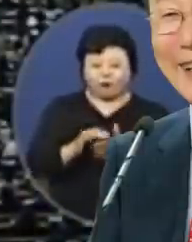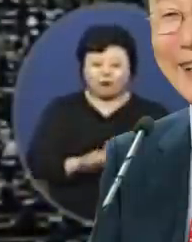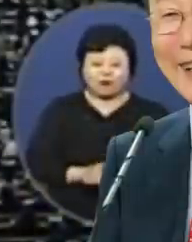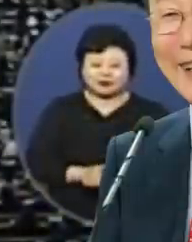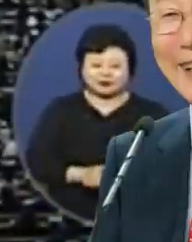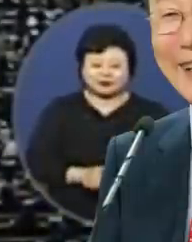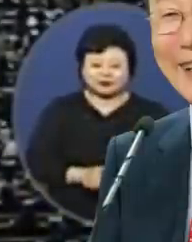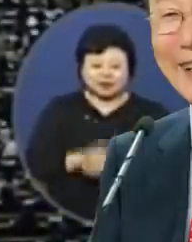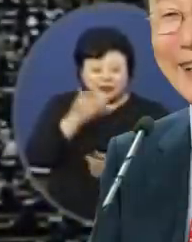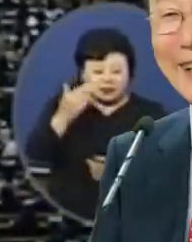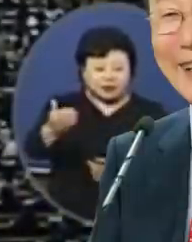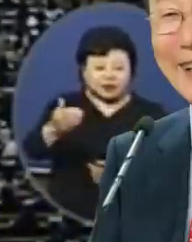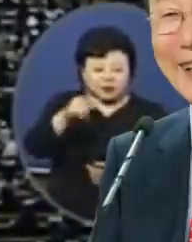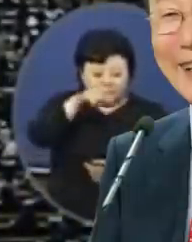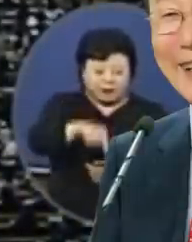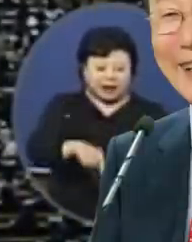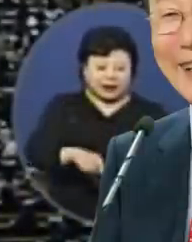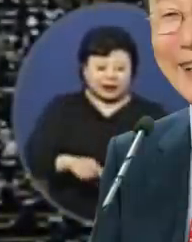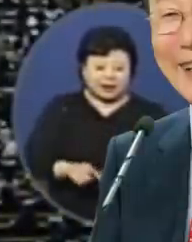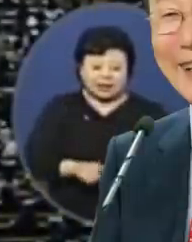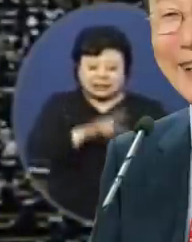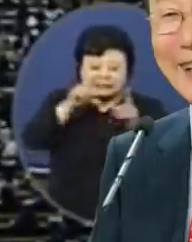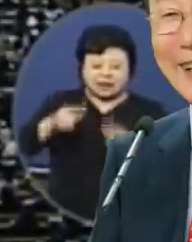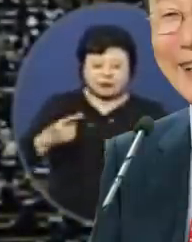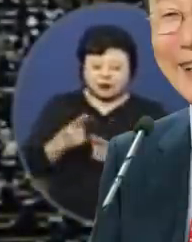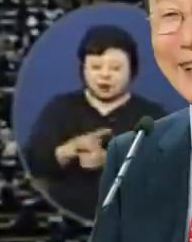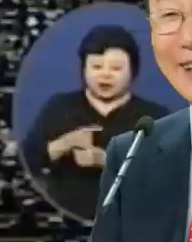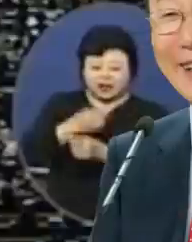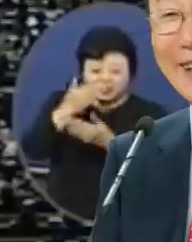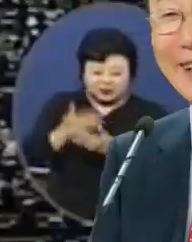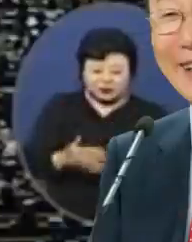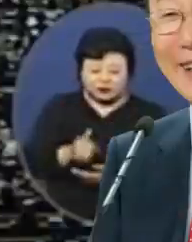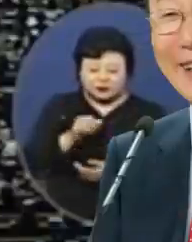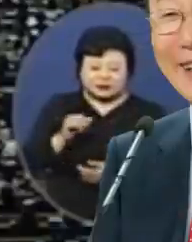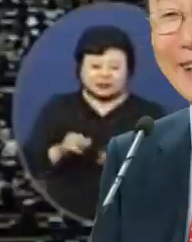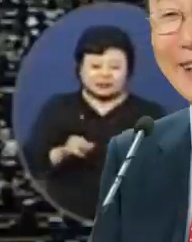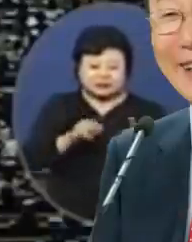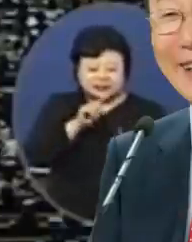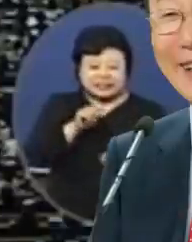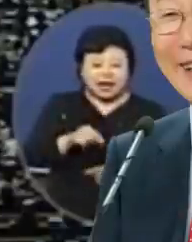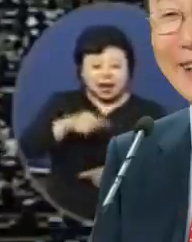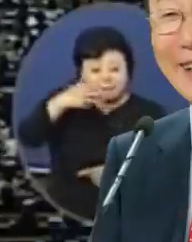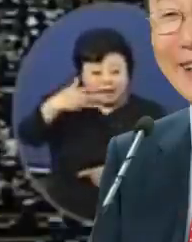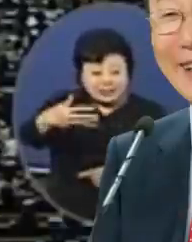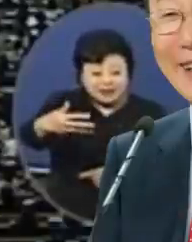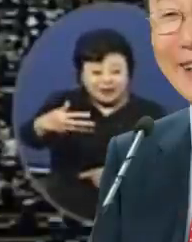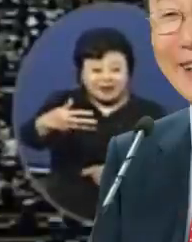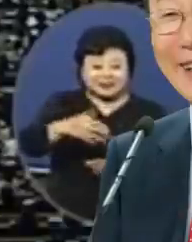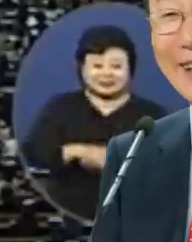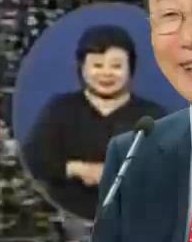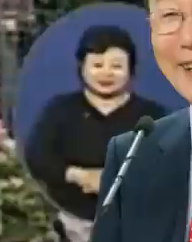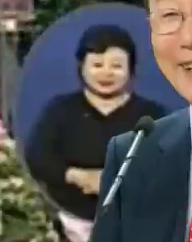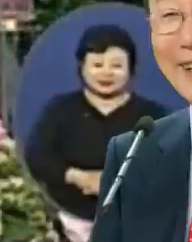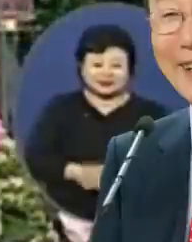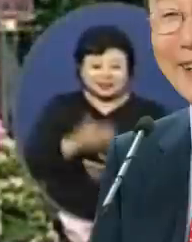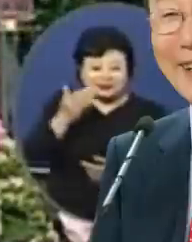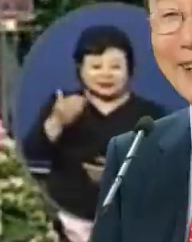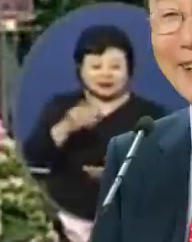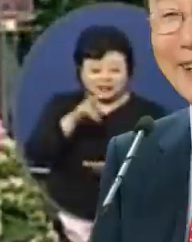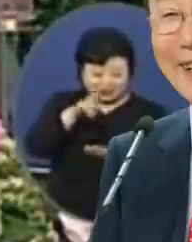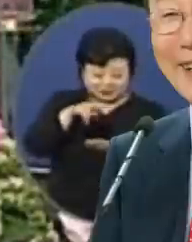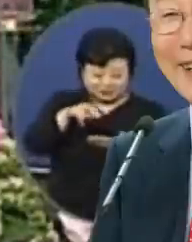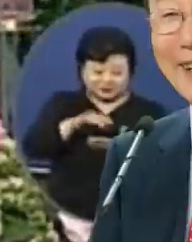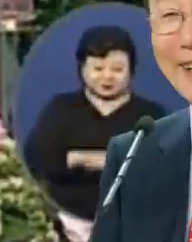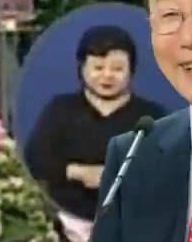나와서 여러분의 바깥 인생을 변화시키는 것입니다. 히브리서 11장 8절로 12절에 우리가 한번 생각해 볼 것이 있습니다. 제가 읽을